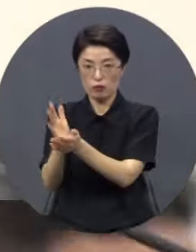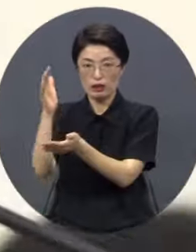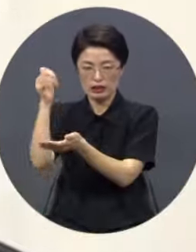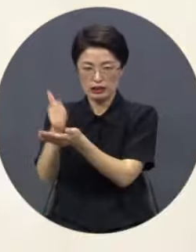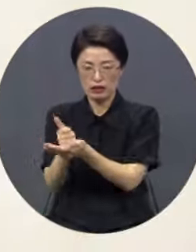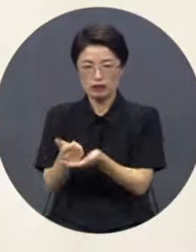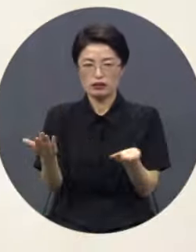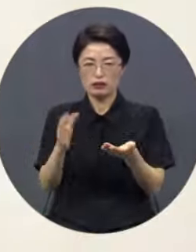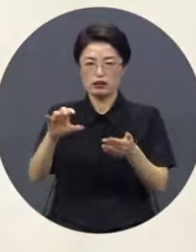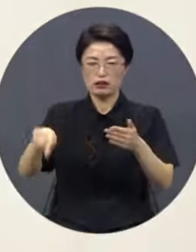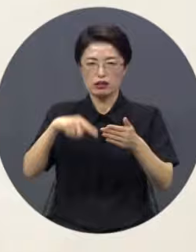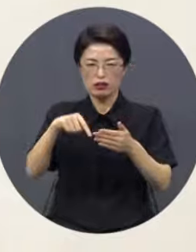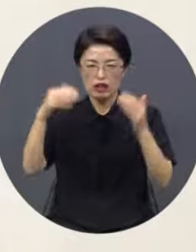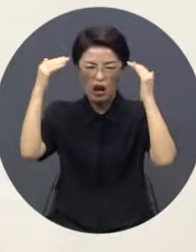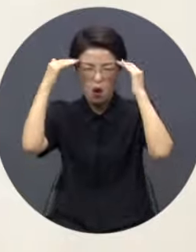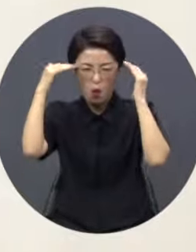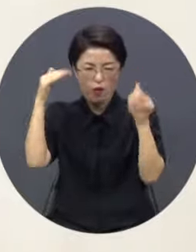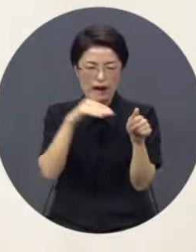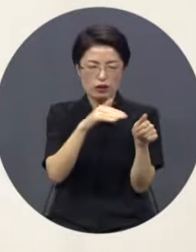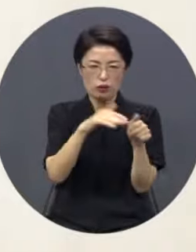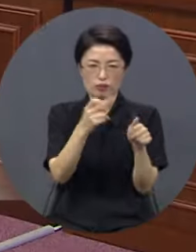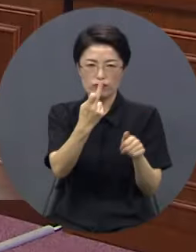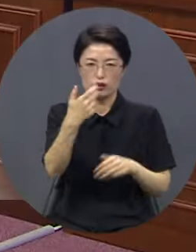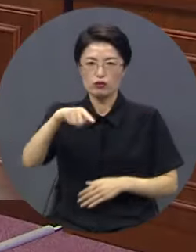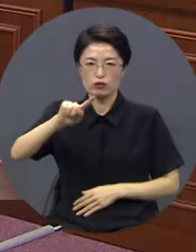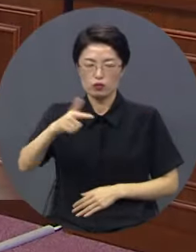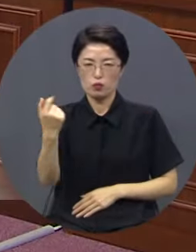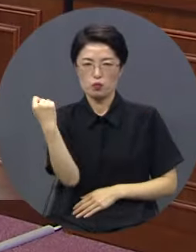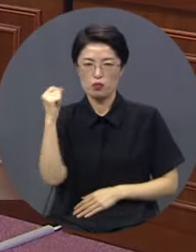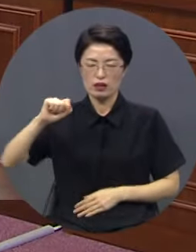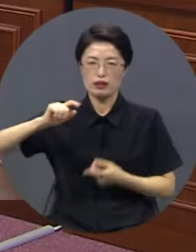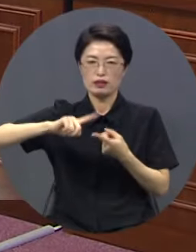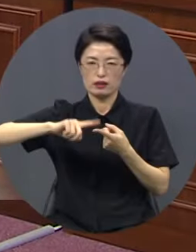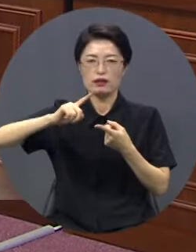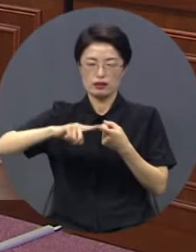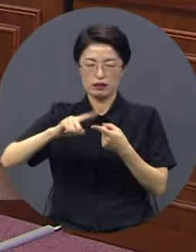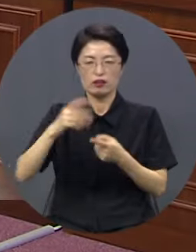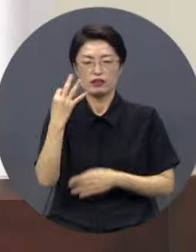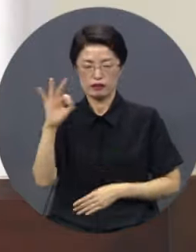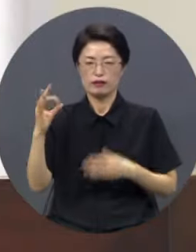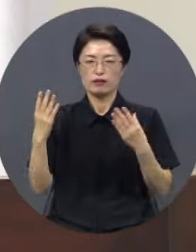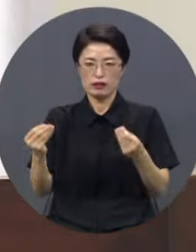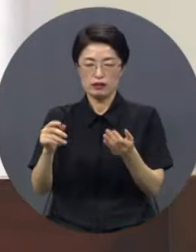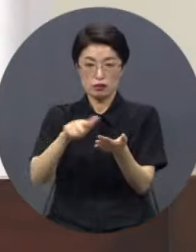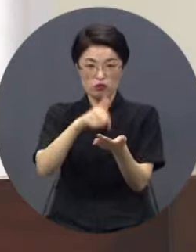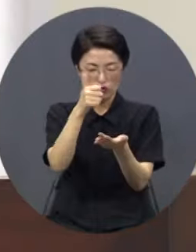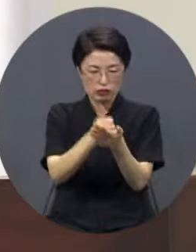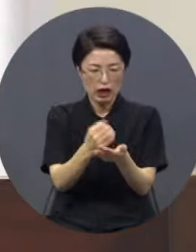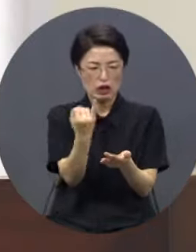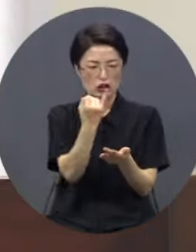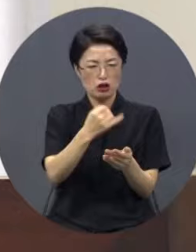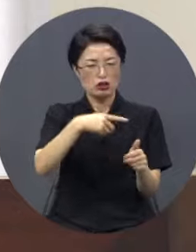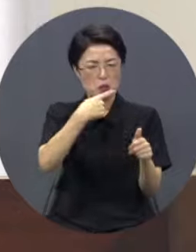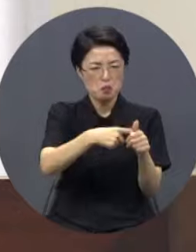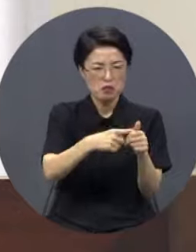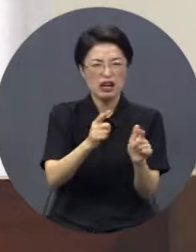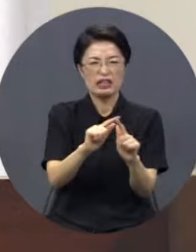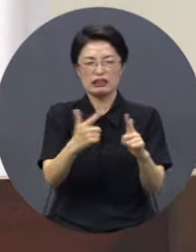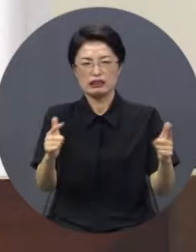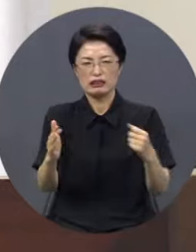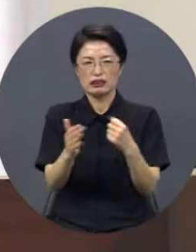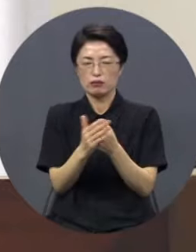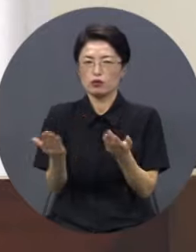직장내 괴롭힘 12건의 위반 사실을 인정했고 사무국장도 여성 비하 발언과 욕설 등으로